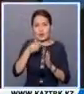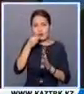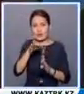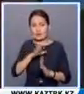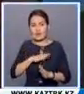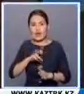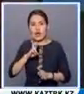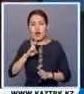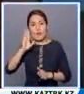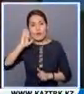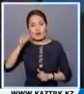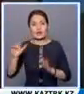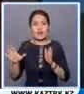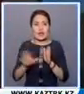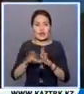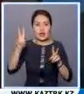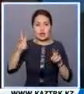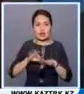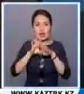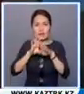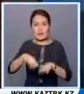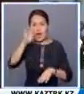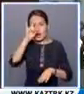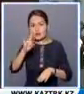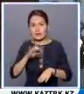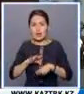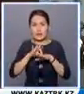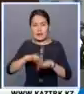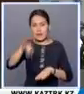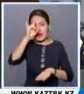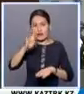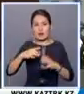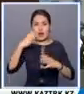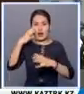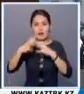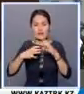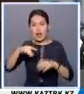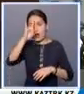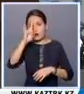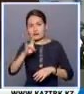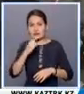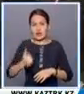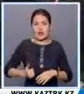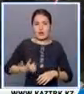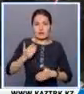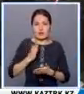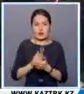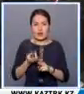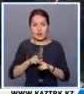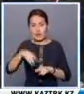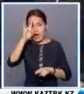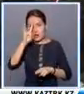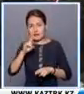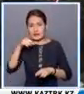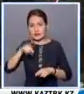алды. Болашақ энергиясы тақырыбында өтетін бұл көрмені елімізде өткізу Қазақстанның халықаралық деңгейде алға жылжуына үлкен